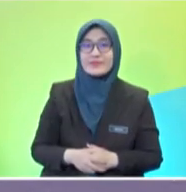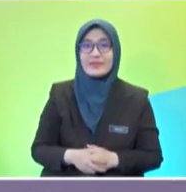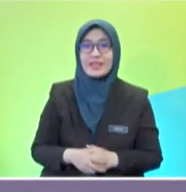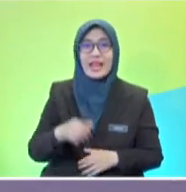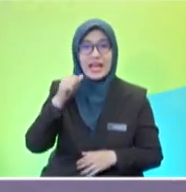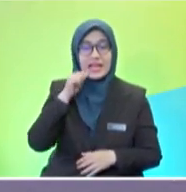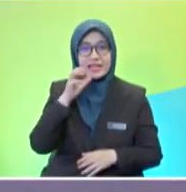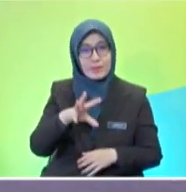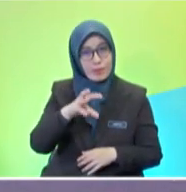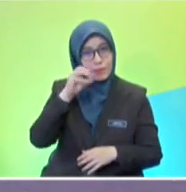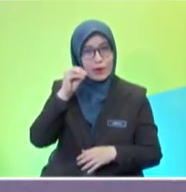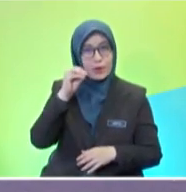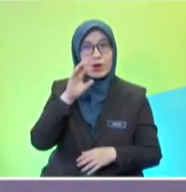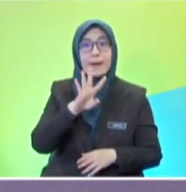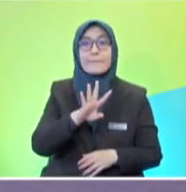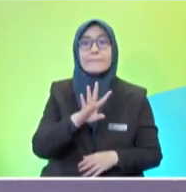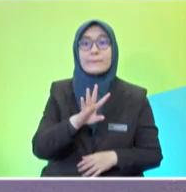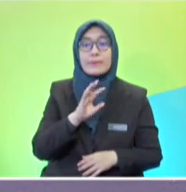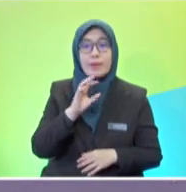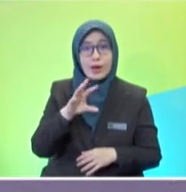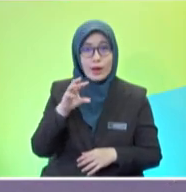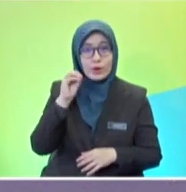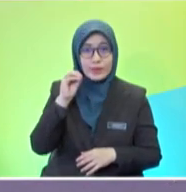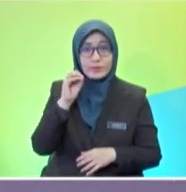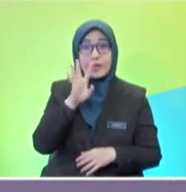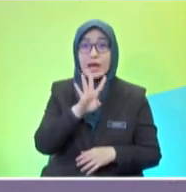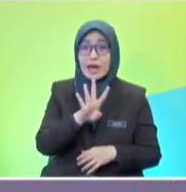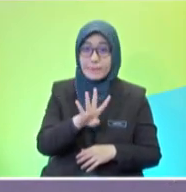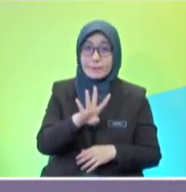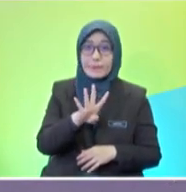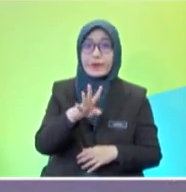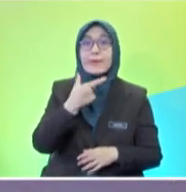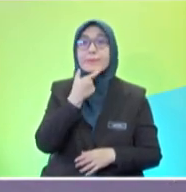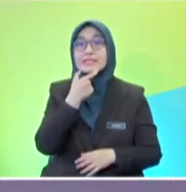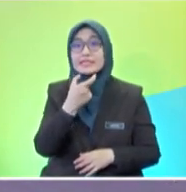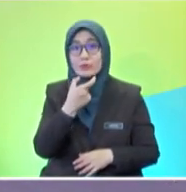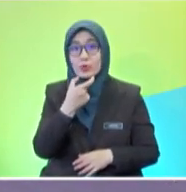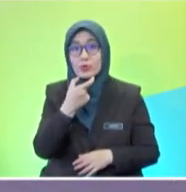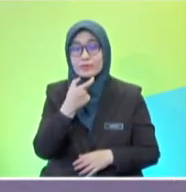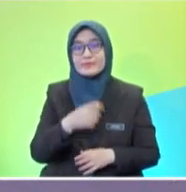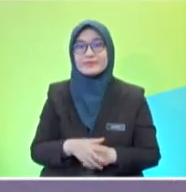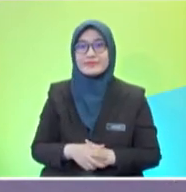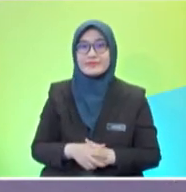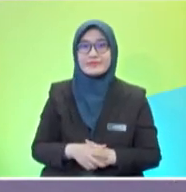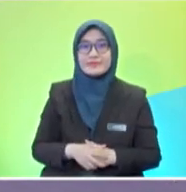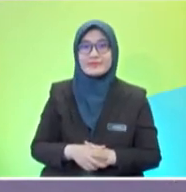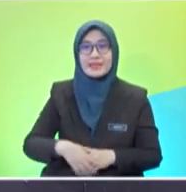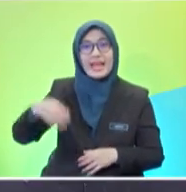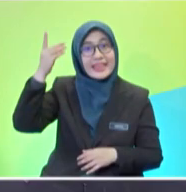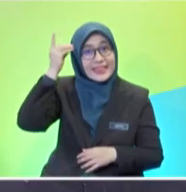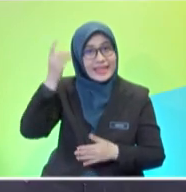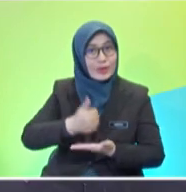balon biru sebanyak 4 keping dan masuk ke dalam bawang putihnya boleh tak ding Tulung Alim